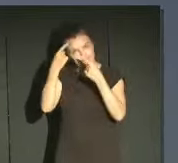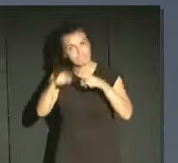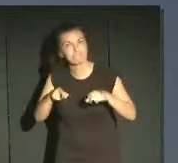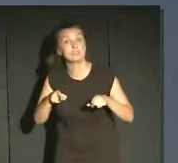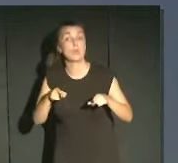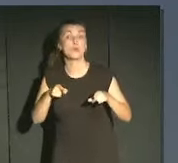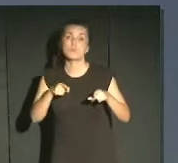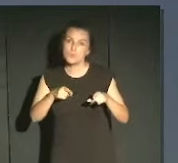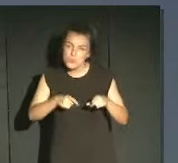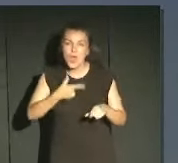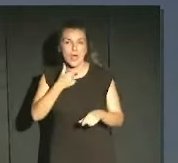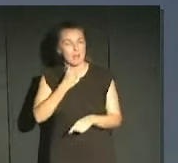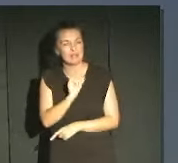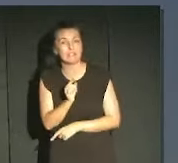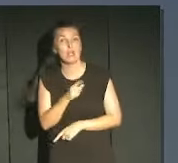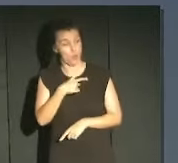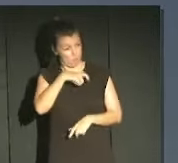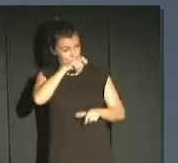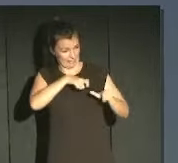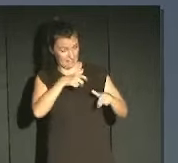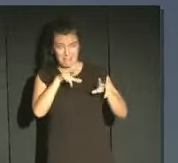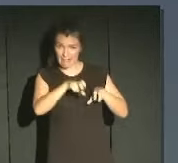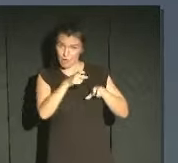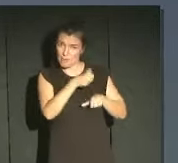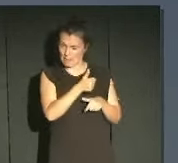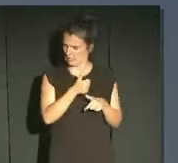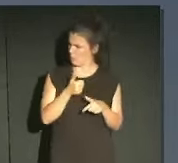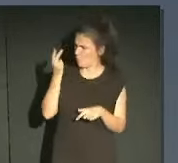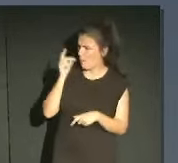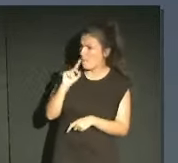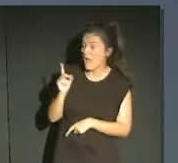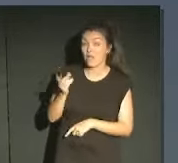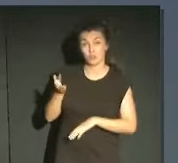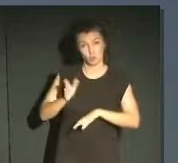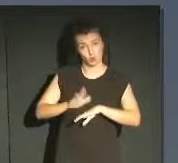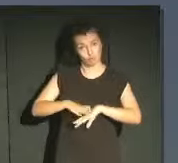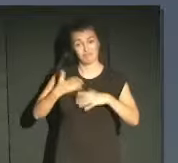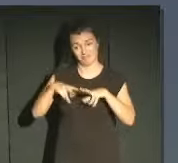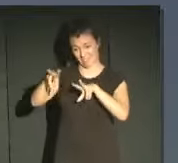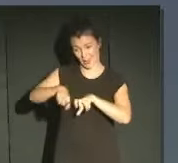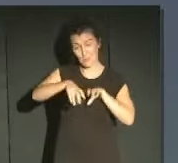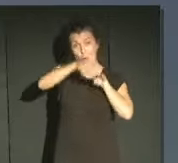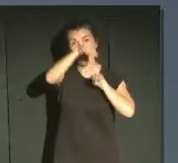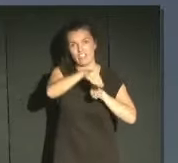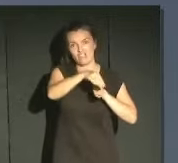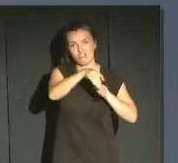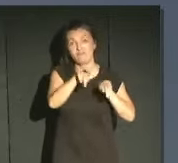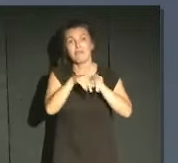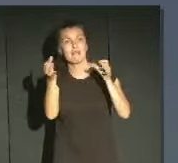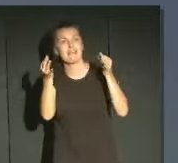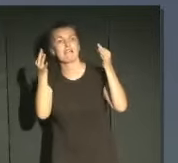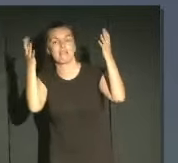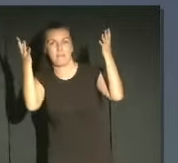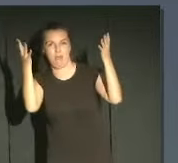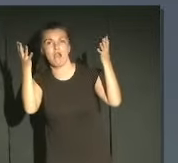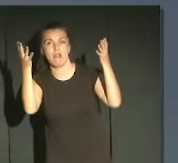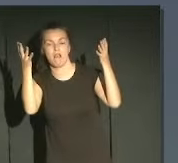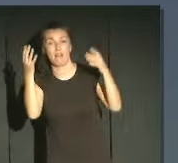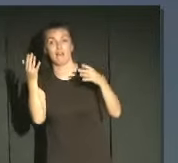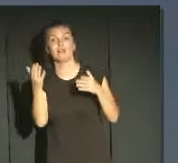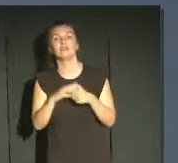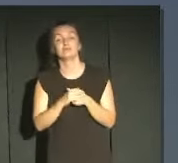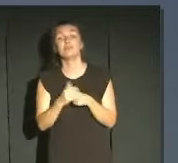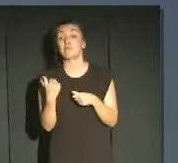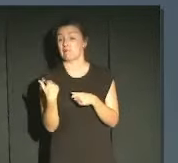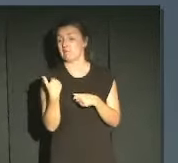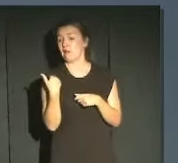agriculteurs ne comprennent pas cette opposition mais ce sont des mesures de protection pour notre agriculture et puis aussi le climat impimporté récemment